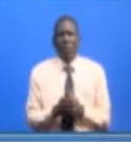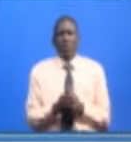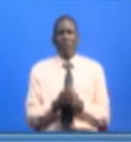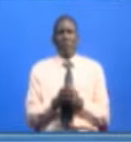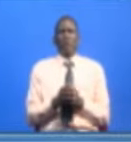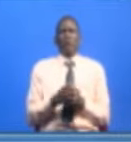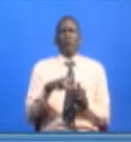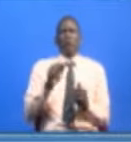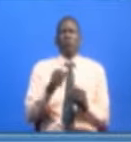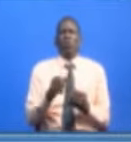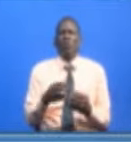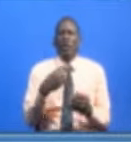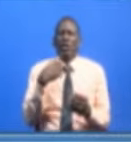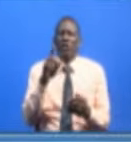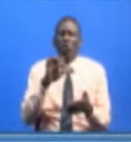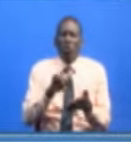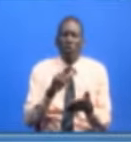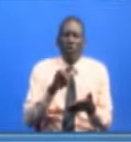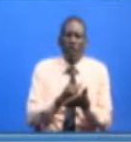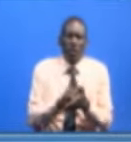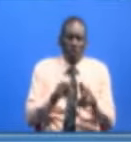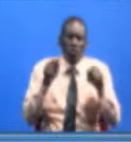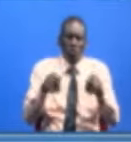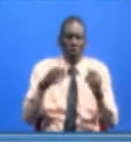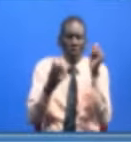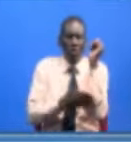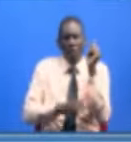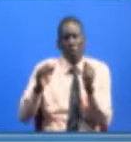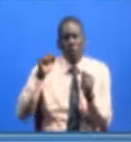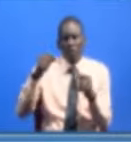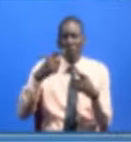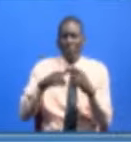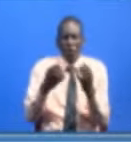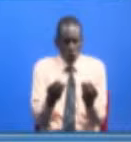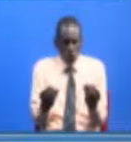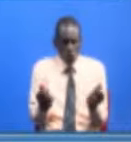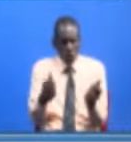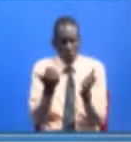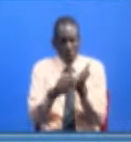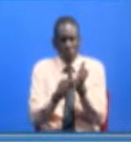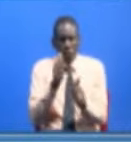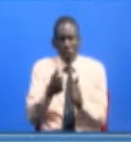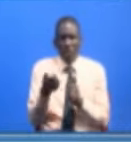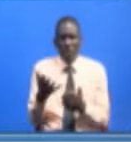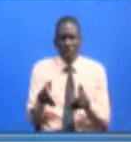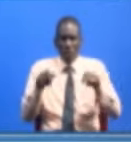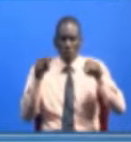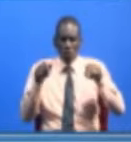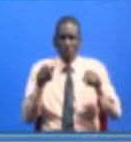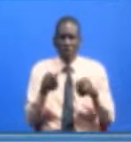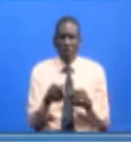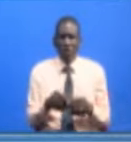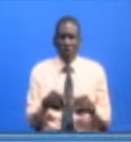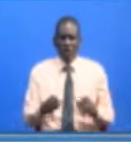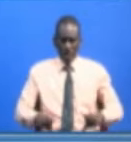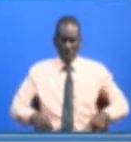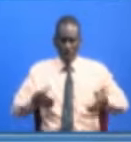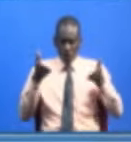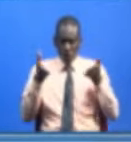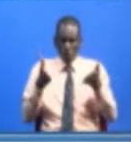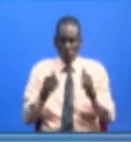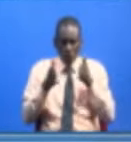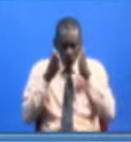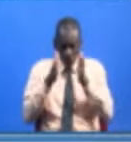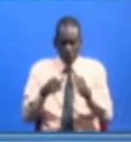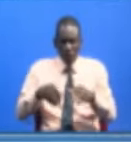na KEFIS, wakililia na kulaumu siasa chafu badala kutatua tatizo lililopo. Leo katika Maisha Sasa tunaangazia mbolea feki